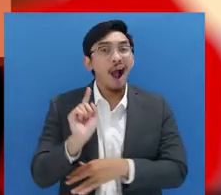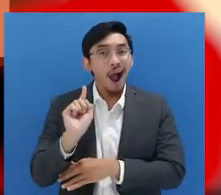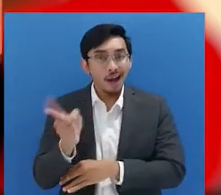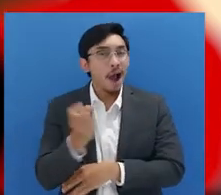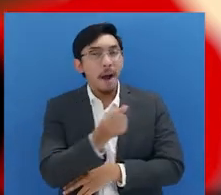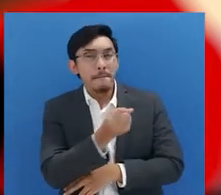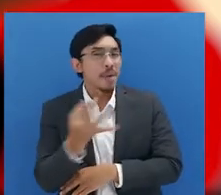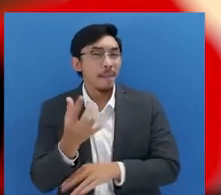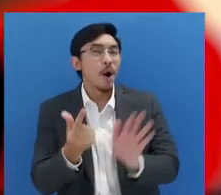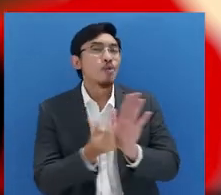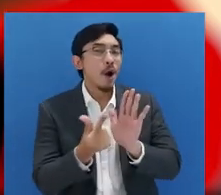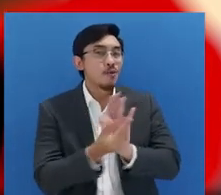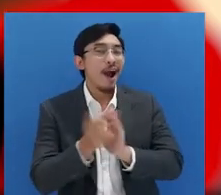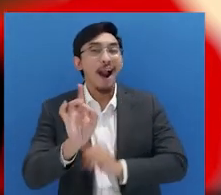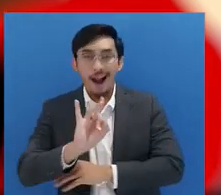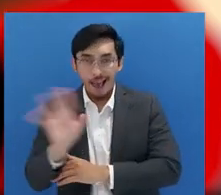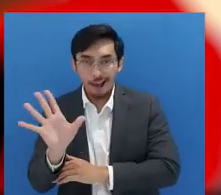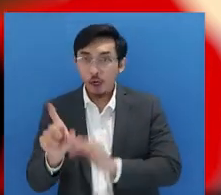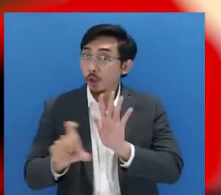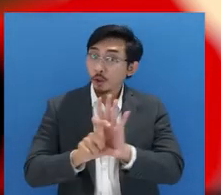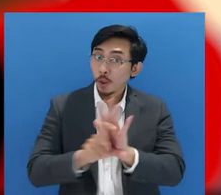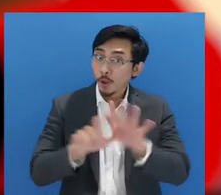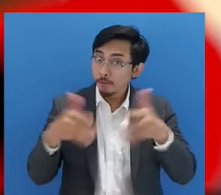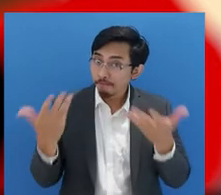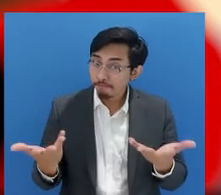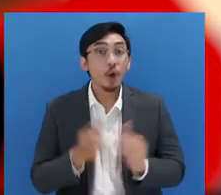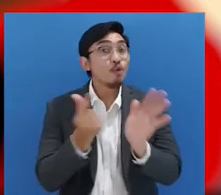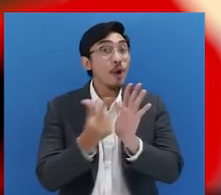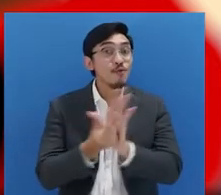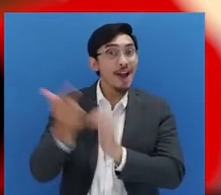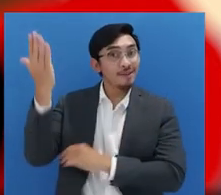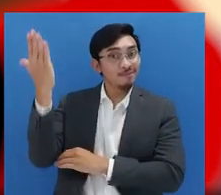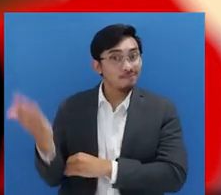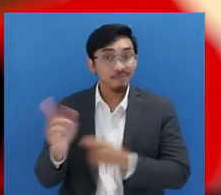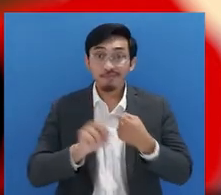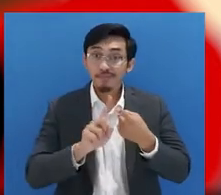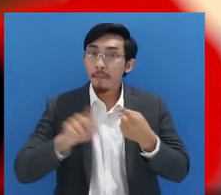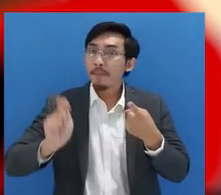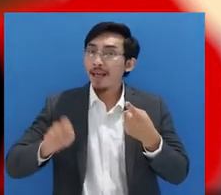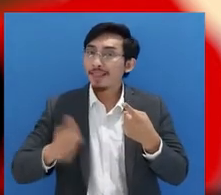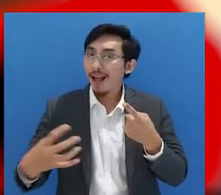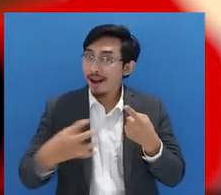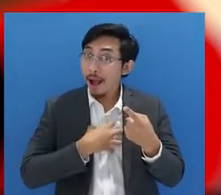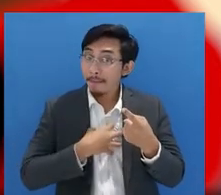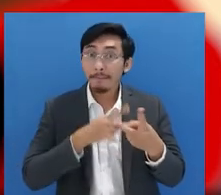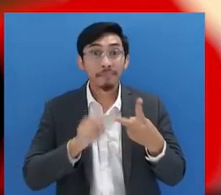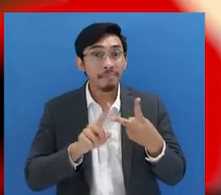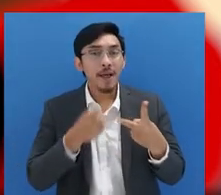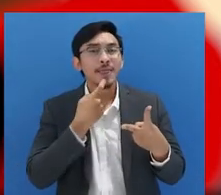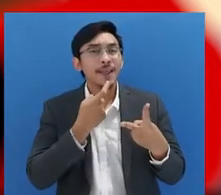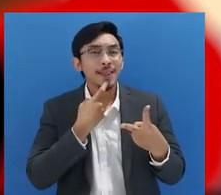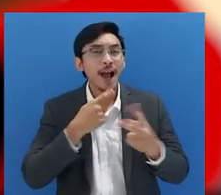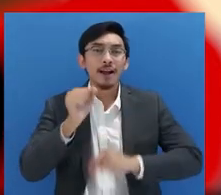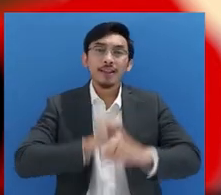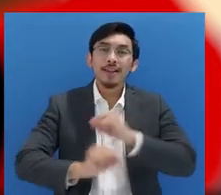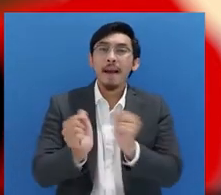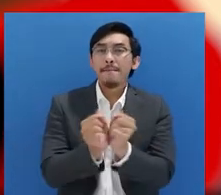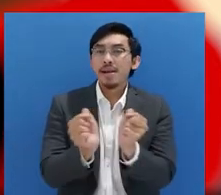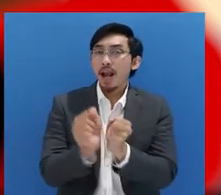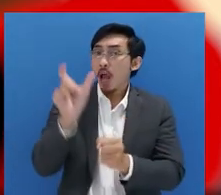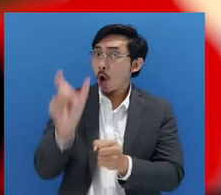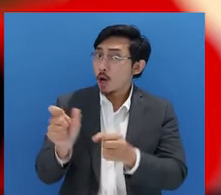beberapa undang-undang lain, diantaranya Undang-Undang tentang Pengadilan HAM, Undang-Undang tentang Pemberantasan Tindak Pidana Perdagangan